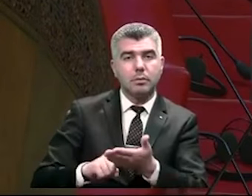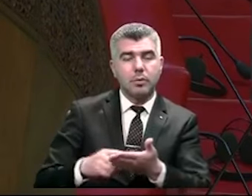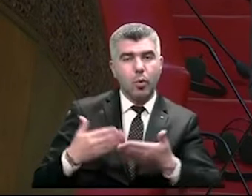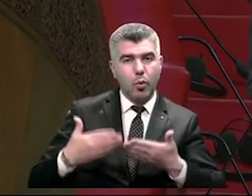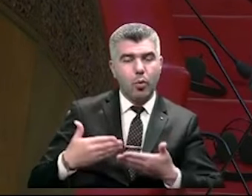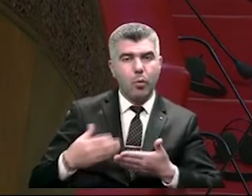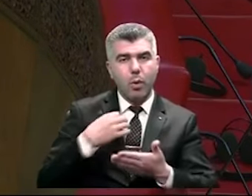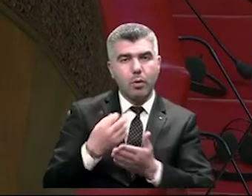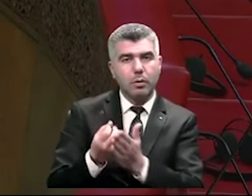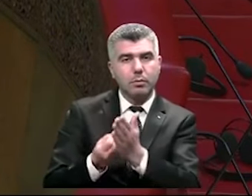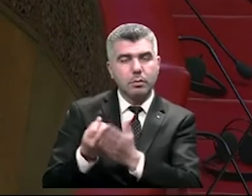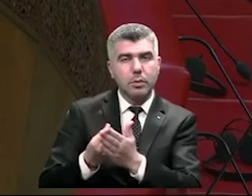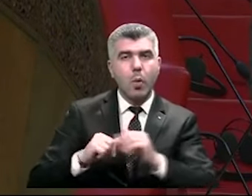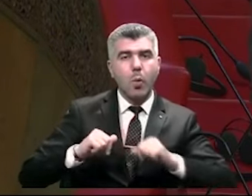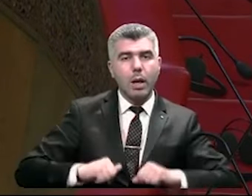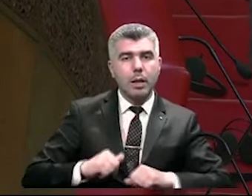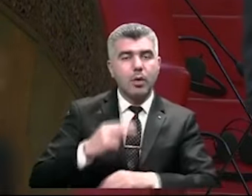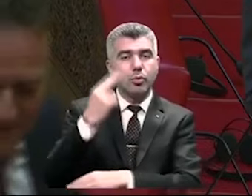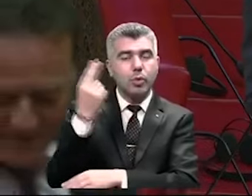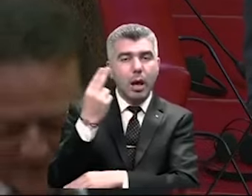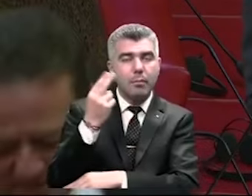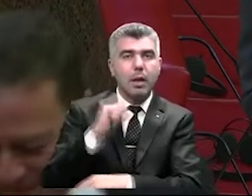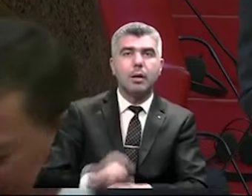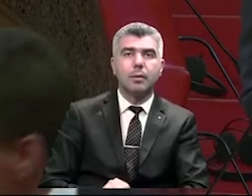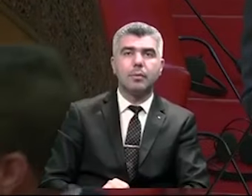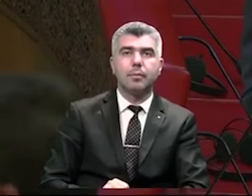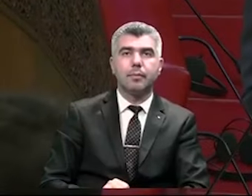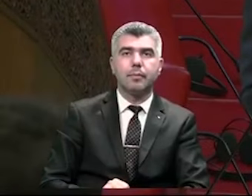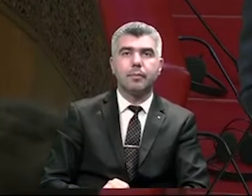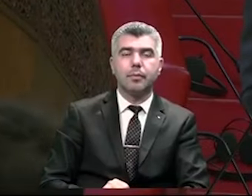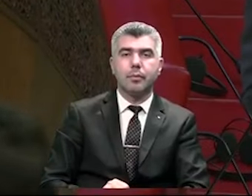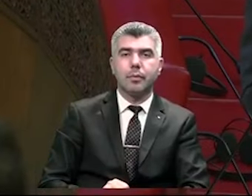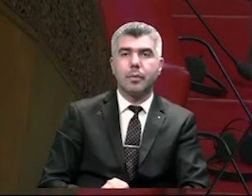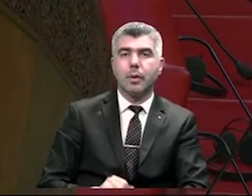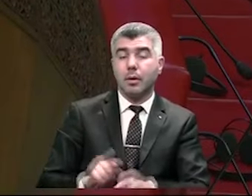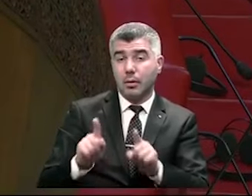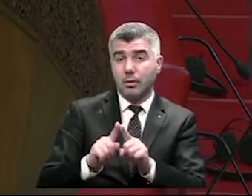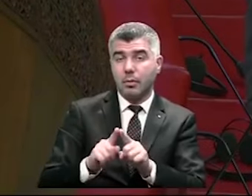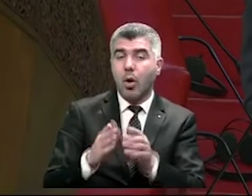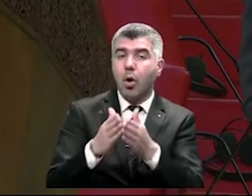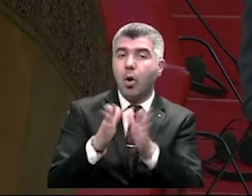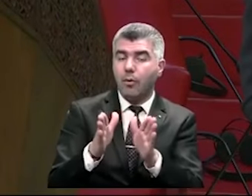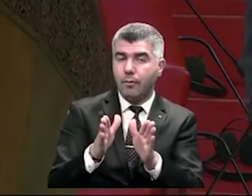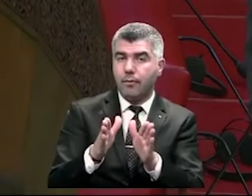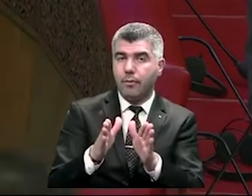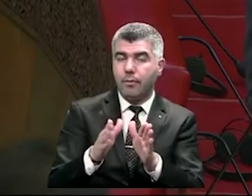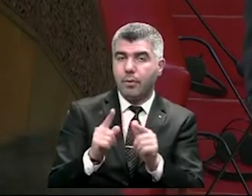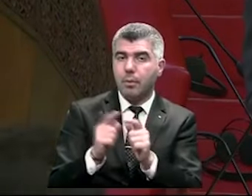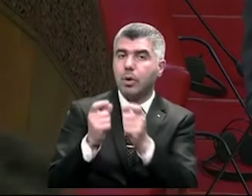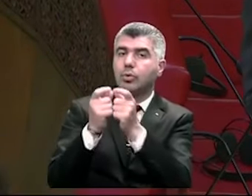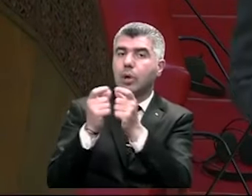بان اليوم وزاره التعليم العالي والبحث العلمي نوسك احنا فتحنا المجال